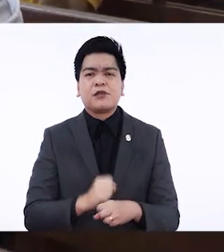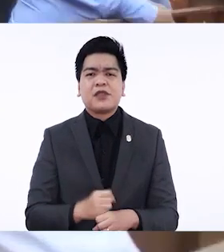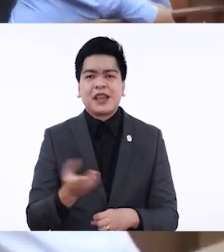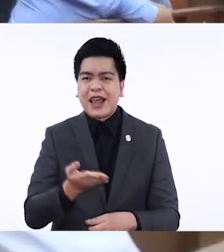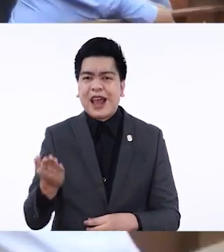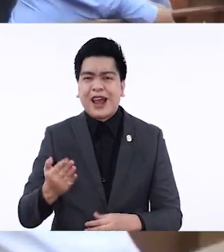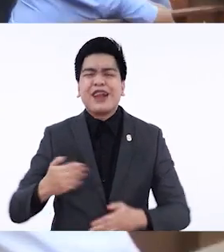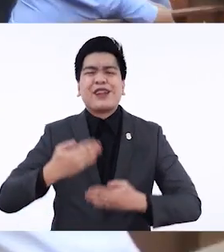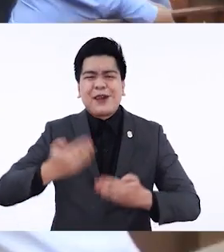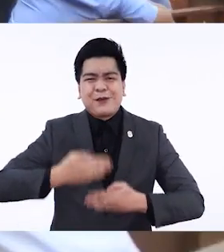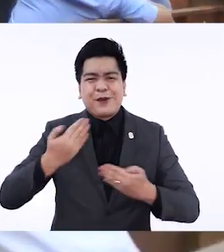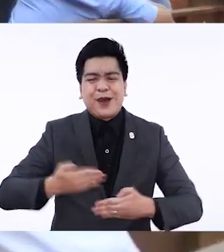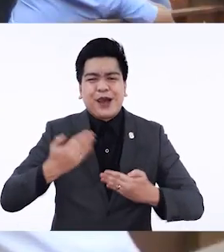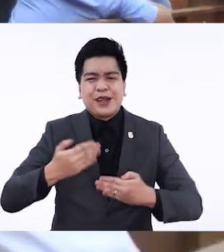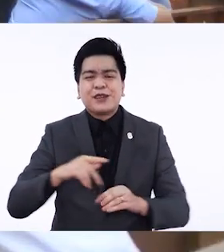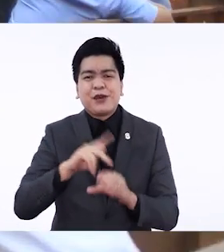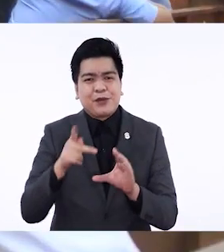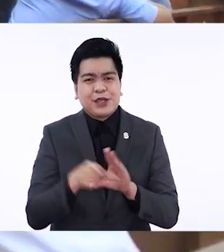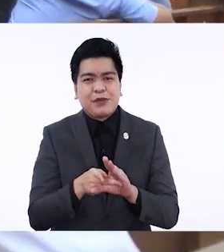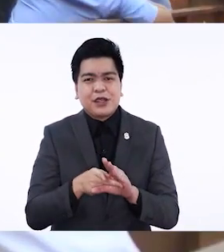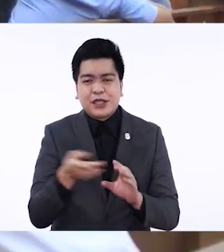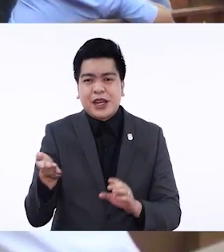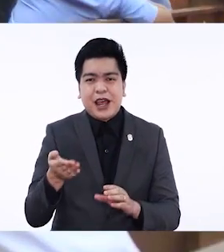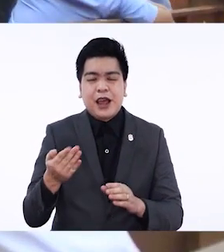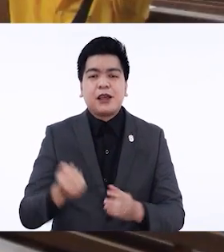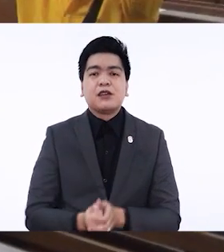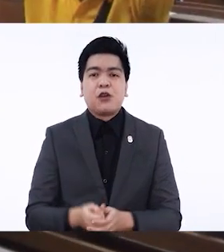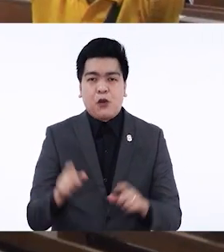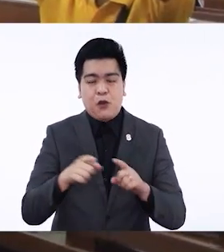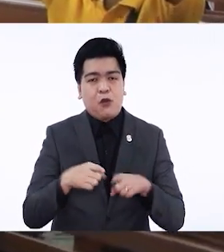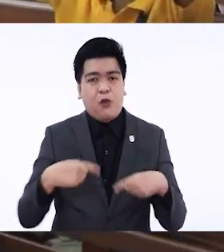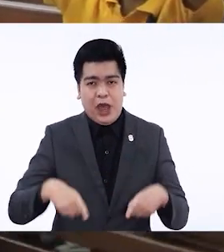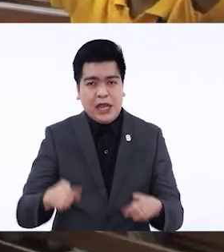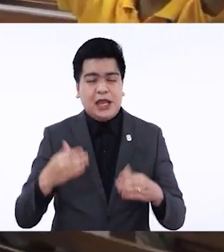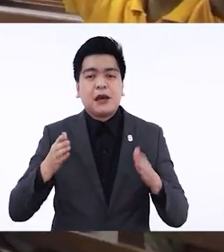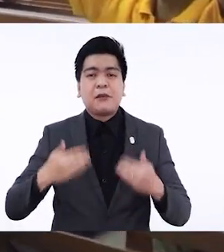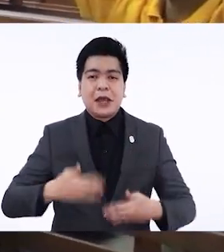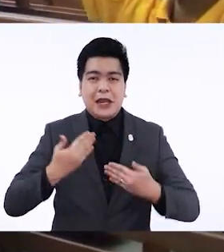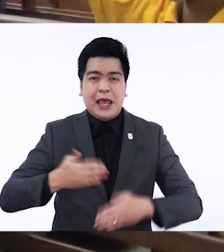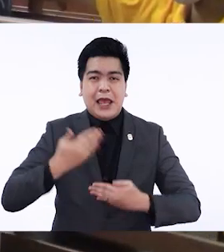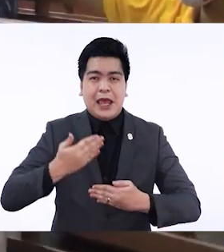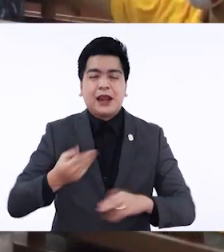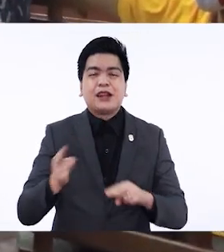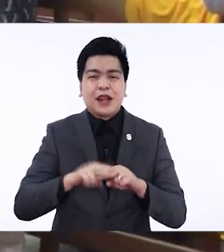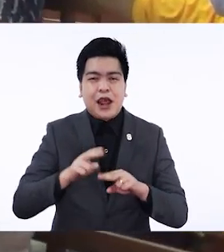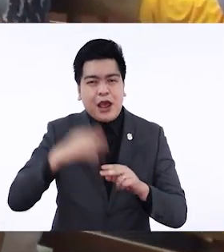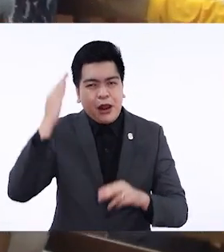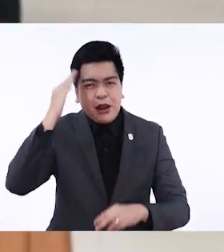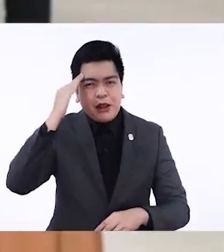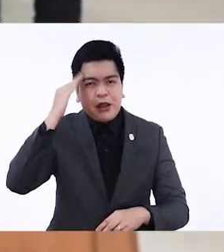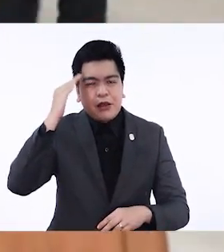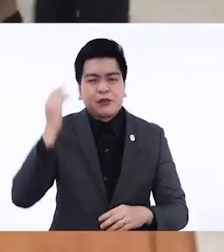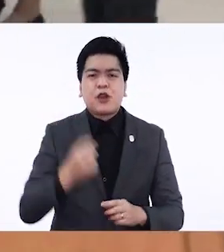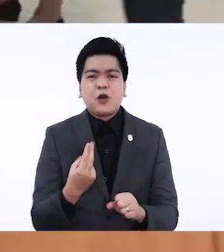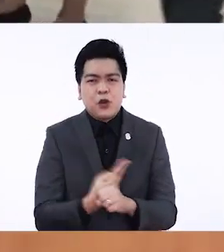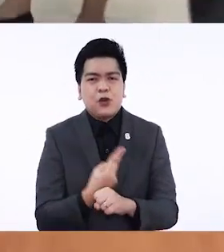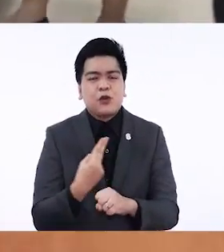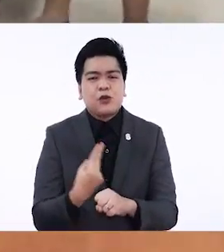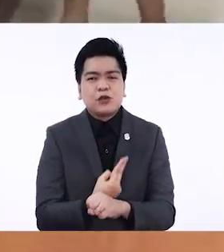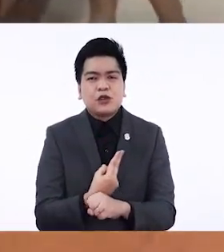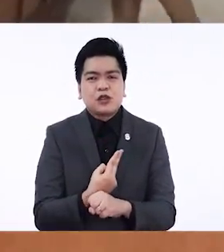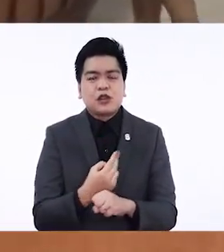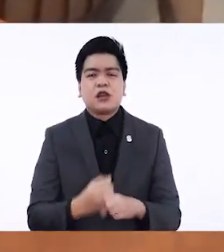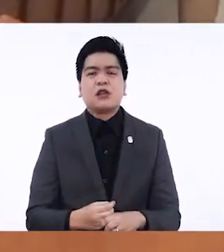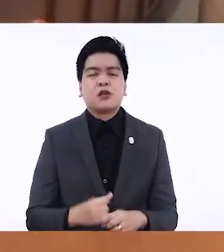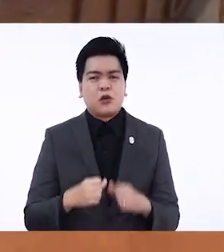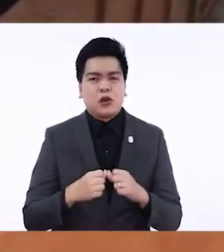nakalahok sa nasabing aktibidad dahil habang sila ay nagsasaya, nadagdagan pa ang kanilang mga kaalam na magagamit upang